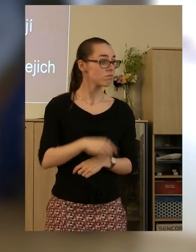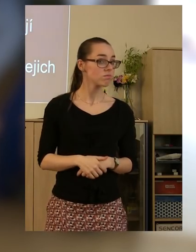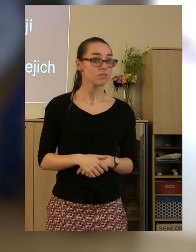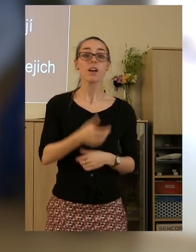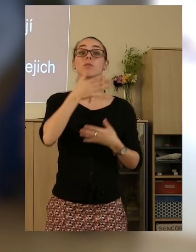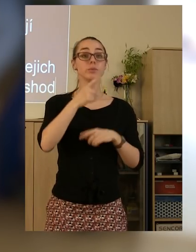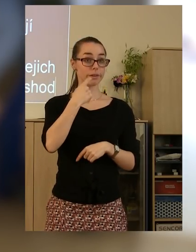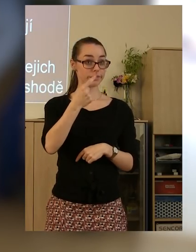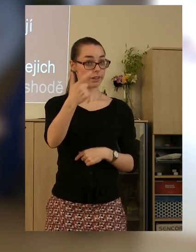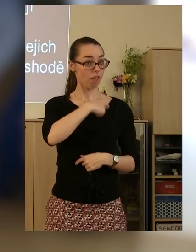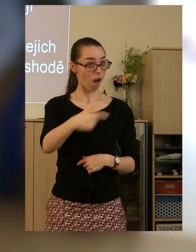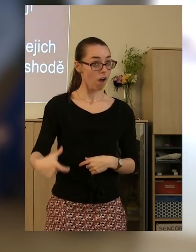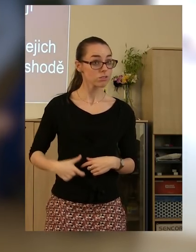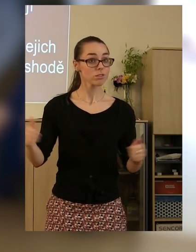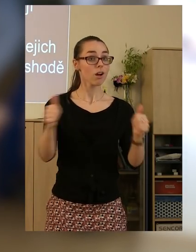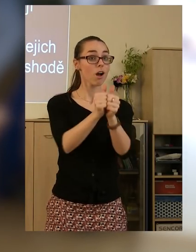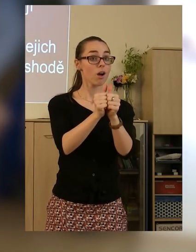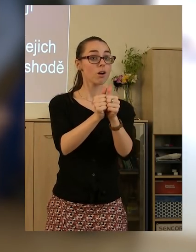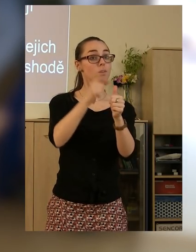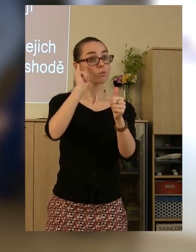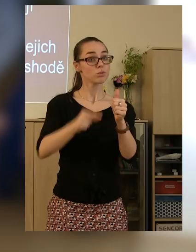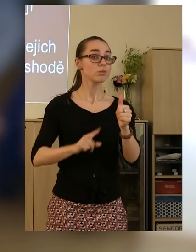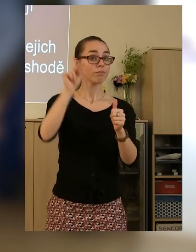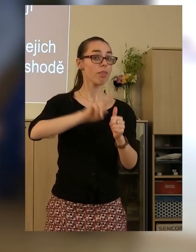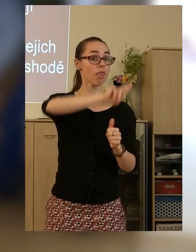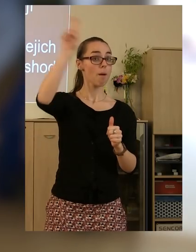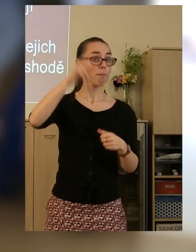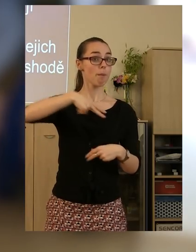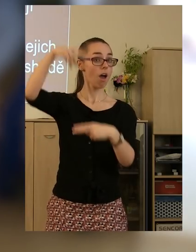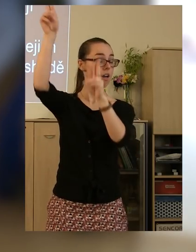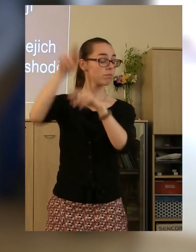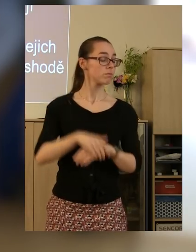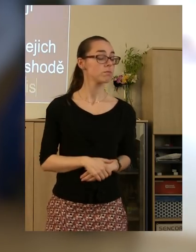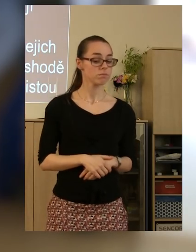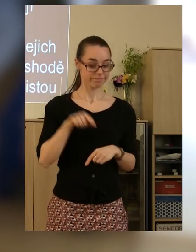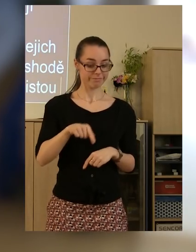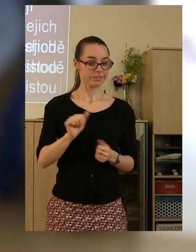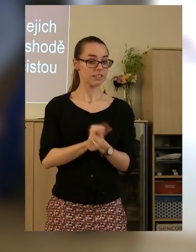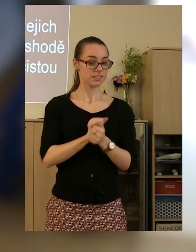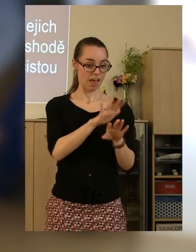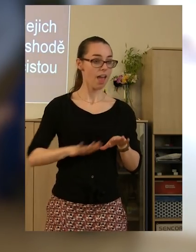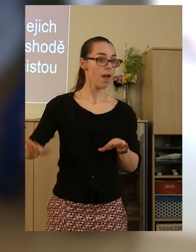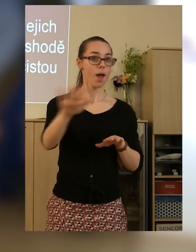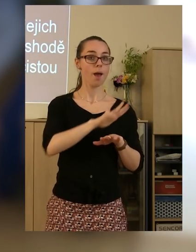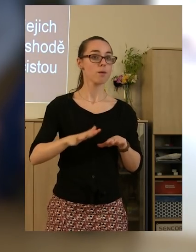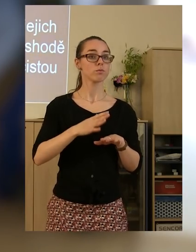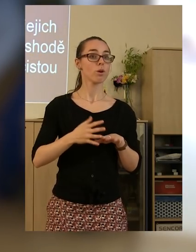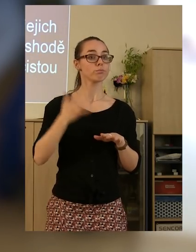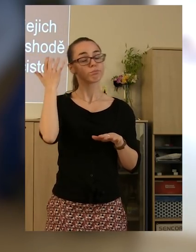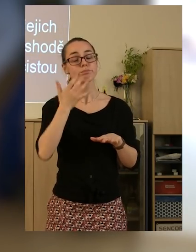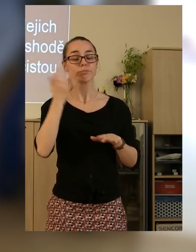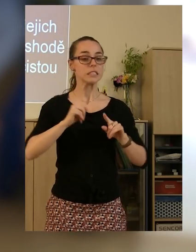chcete čistou lásku, odejděte zpátky do nebe. Tady jako se řeší jiný věci a jiný otázky.